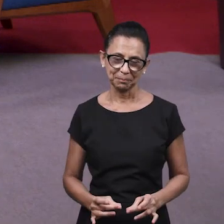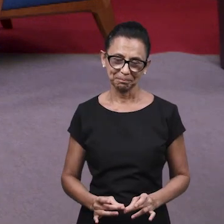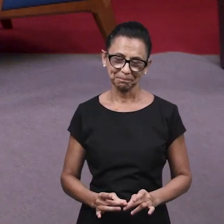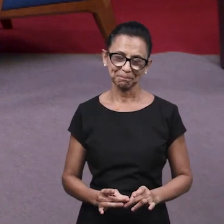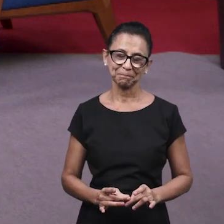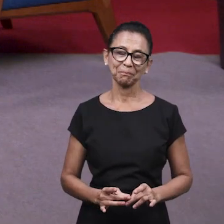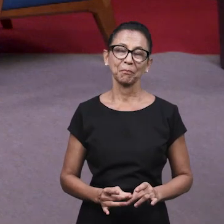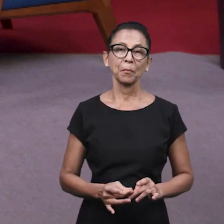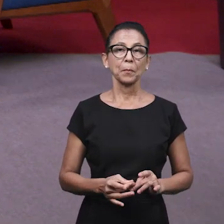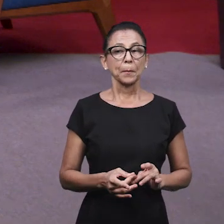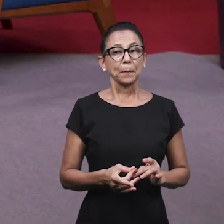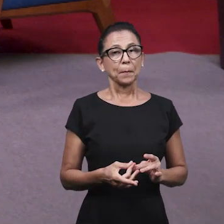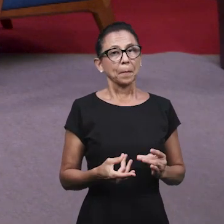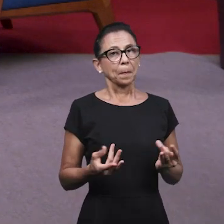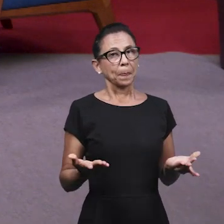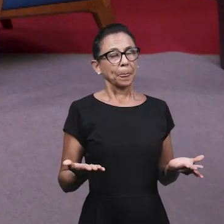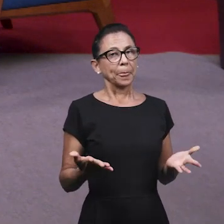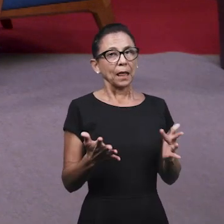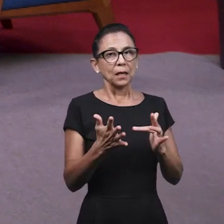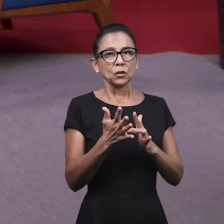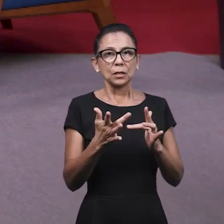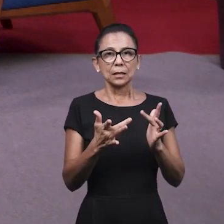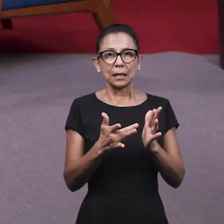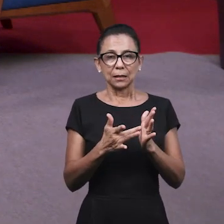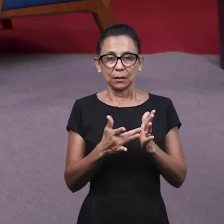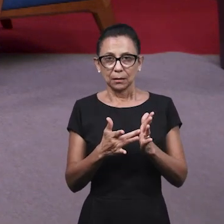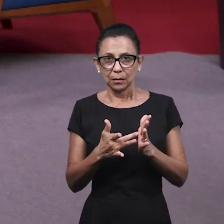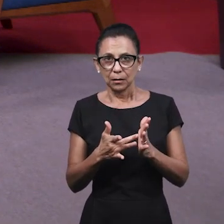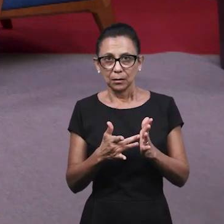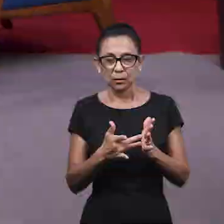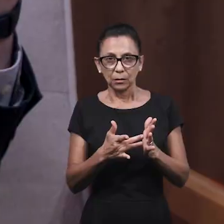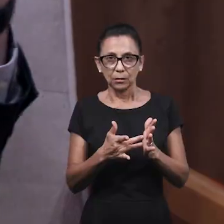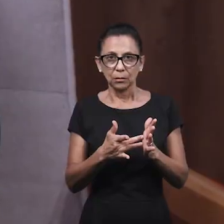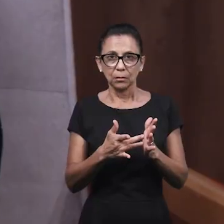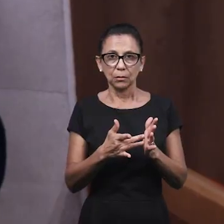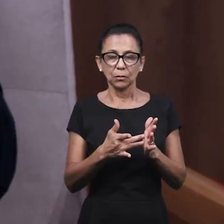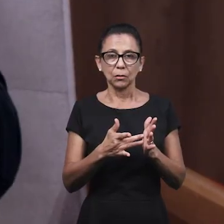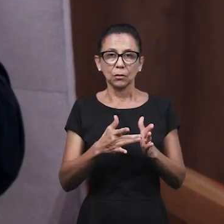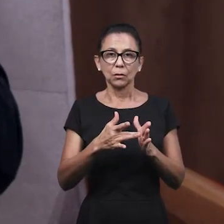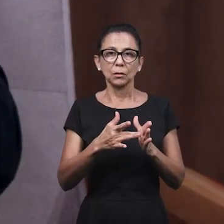le Seigneur Jésus est l'intérieur de tout l'Ancien Testament.